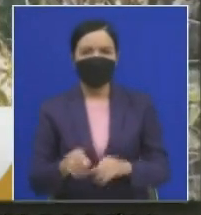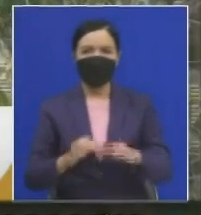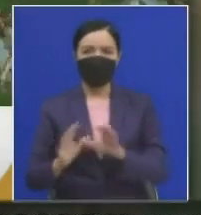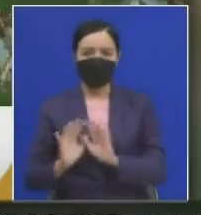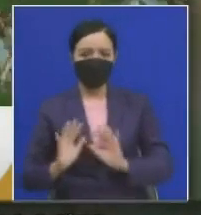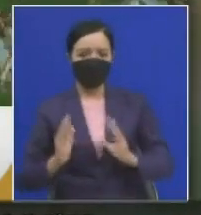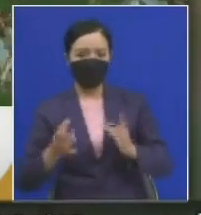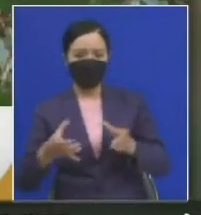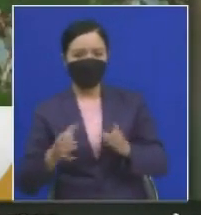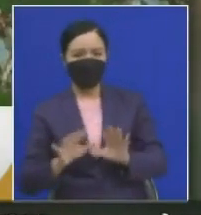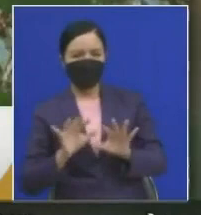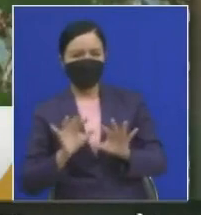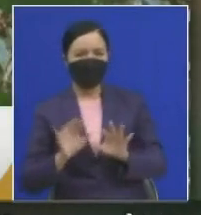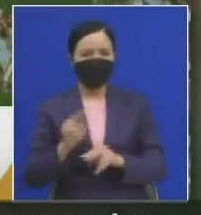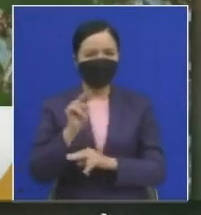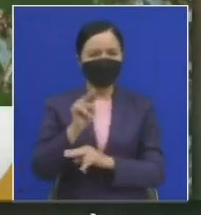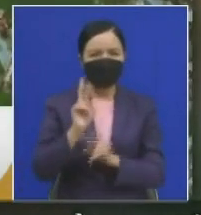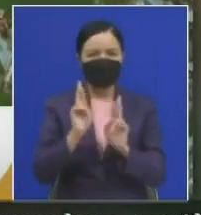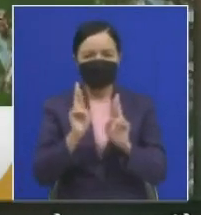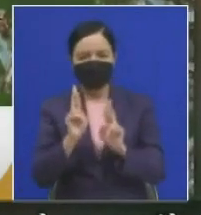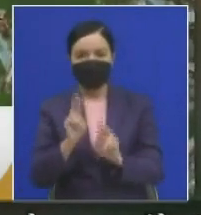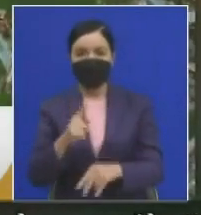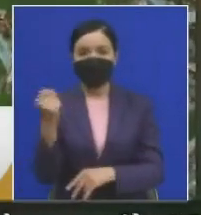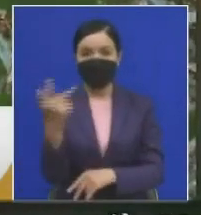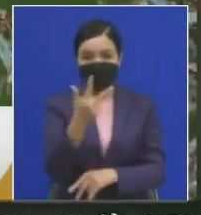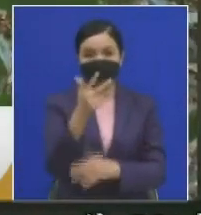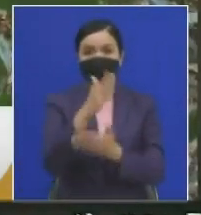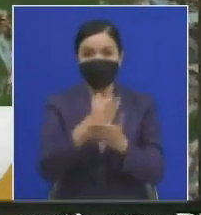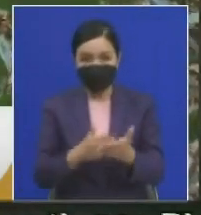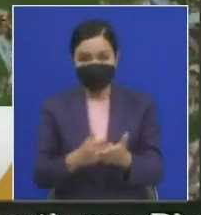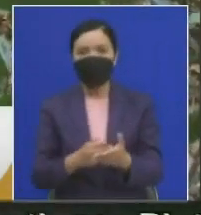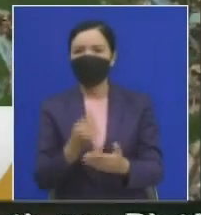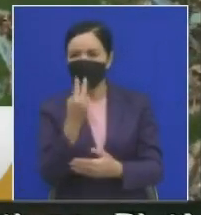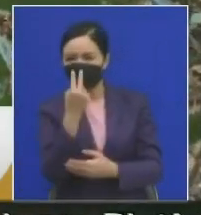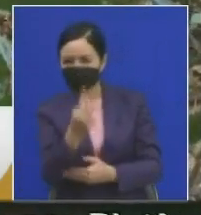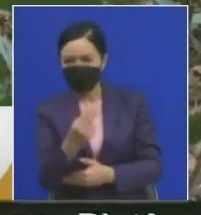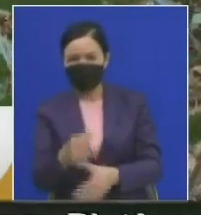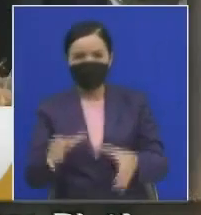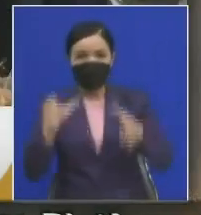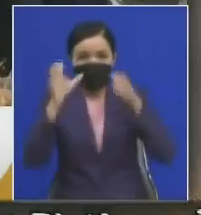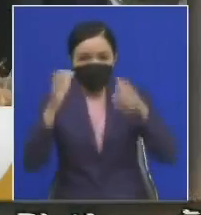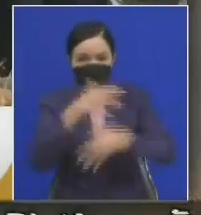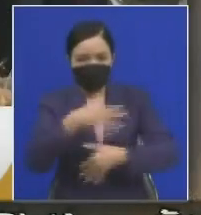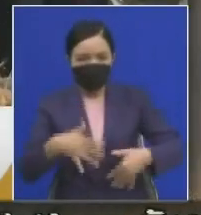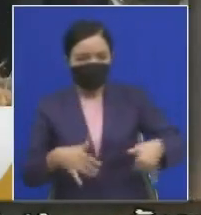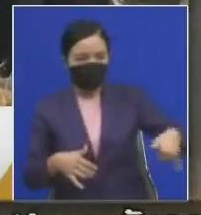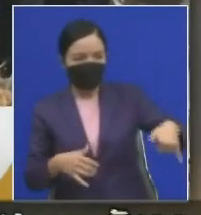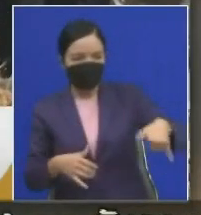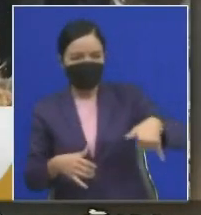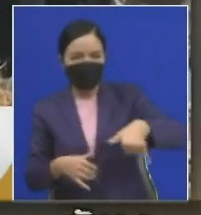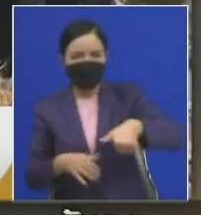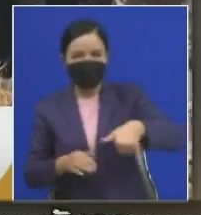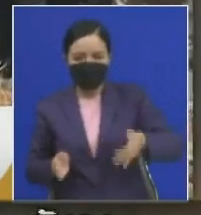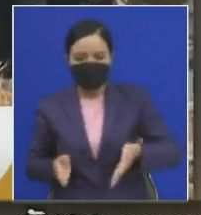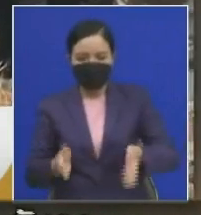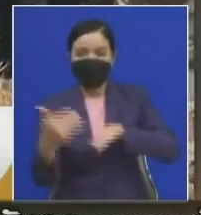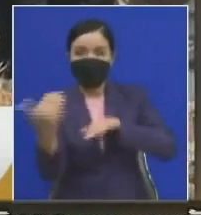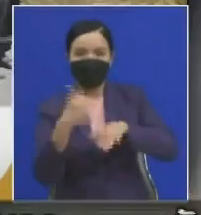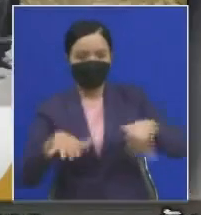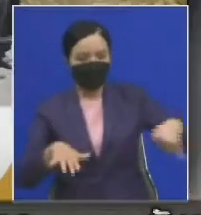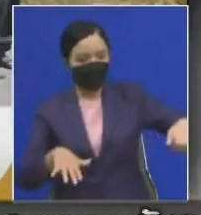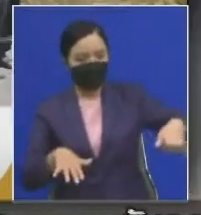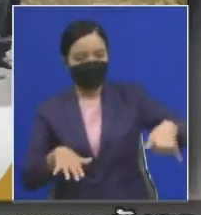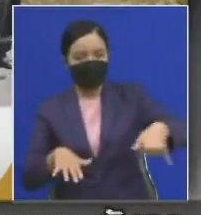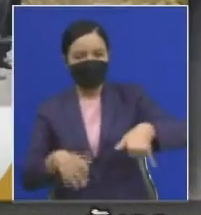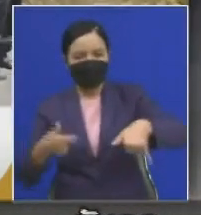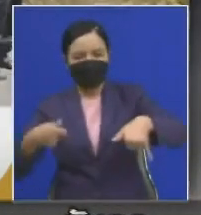จชุดเฝ้าระวัง ประมาณตี 3 ครึ่ เหนเส้อโครงพยายามเดินข้ามถนนส่งเสียง 2 ไฟรบกวด แต่เส้อโงยัเดินม่งไปทส